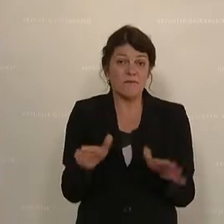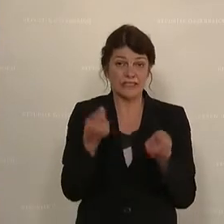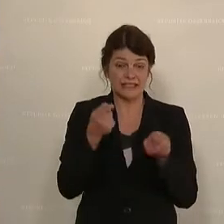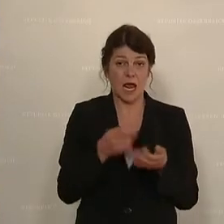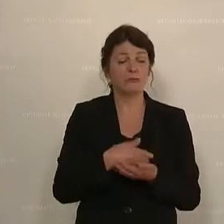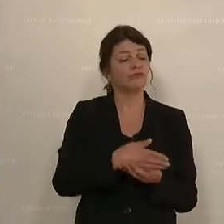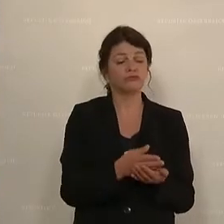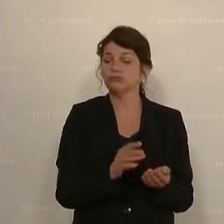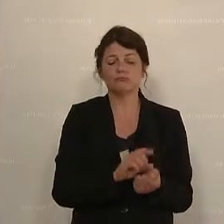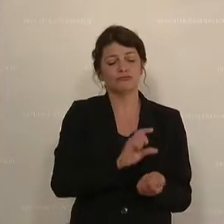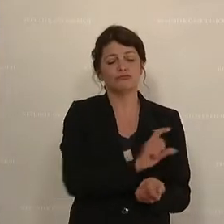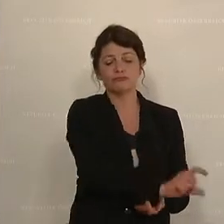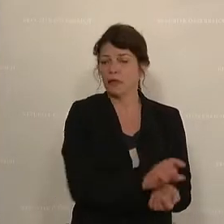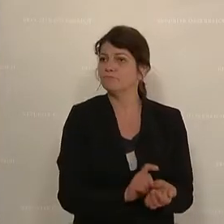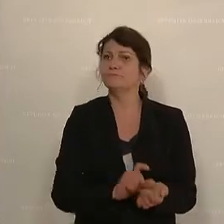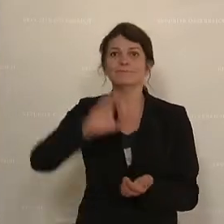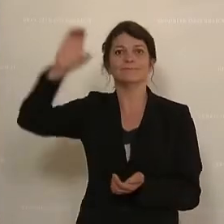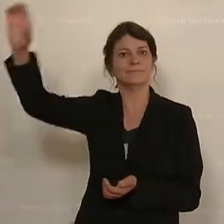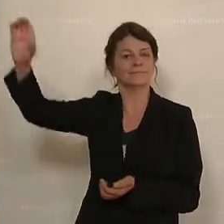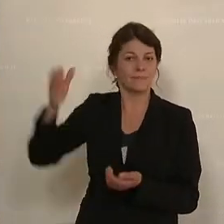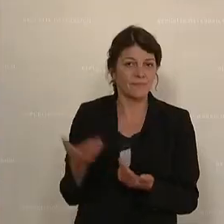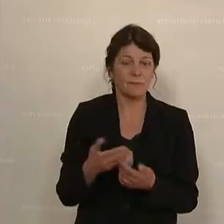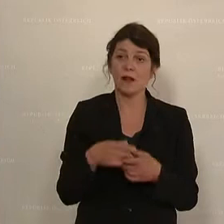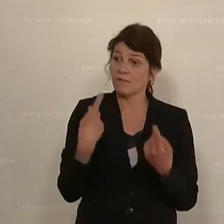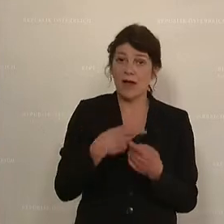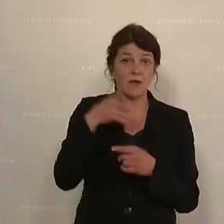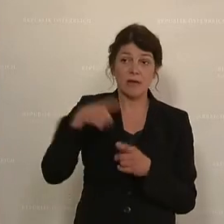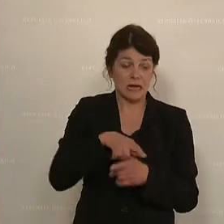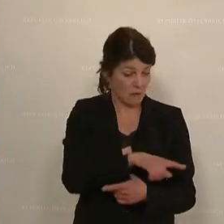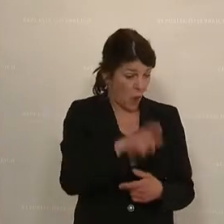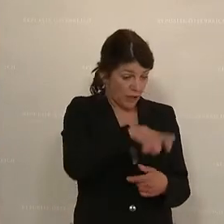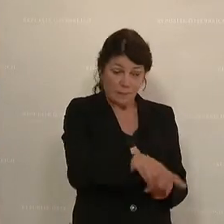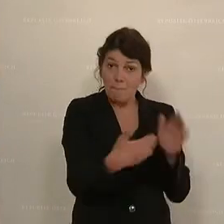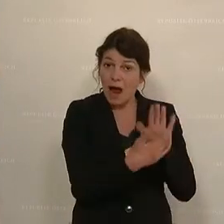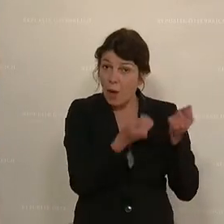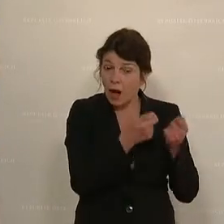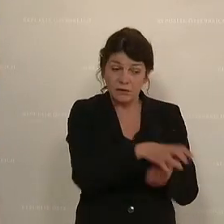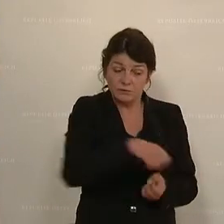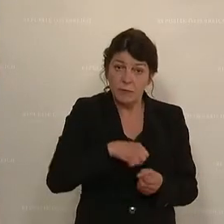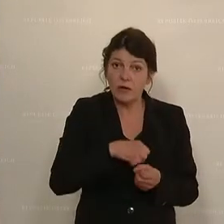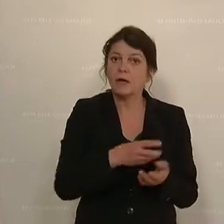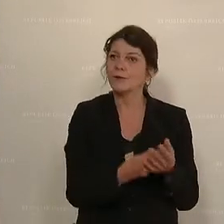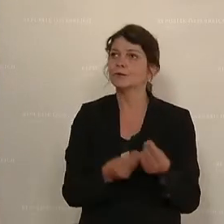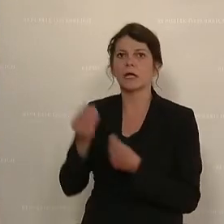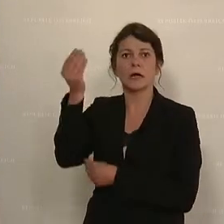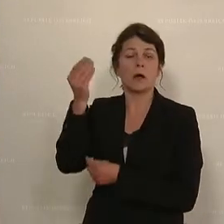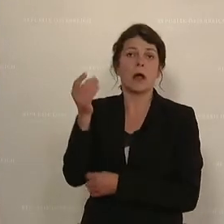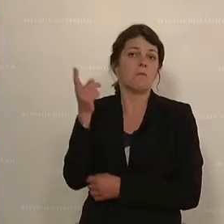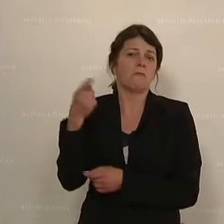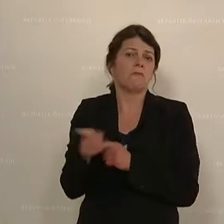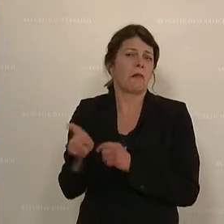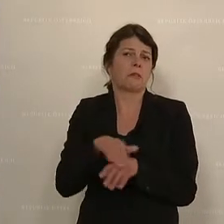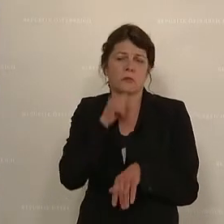Geld von unten nach oben, nehmen es denen weg, die es brauchen würden, und geben es denen, die es nicht vermissen